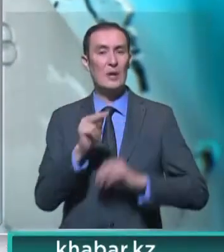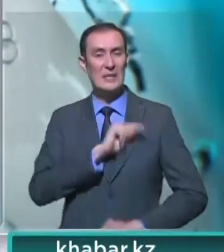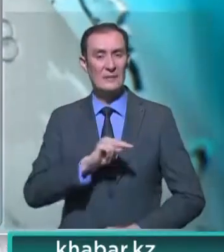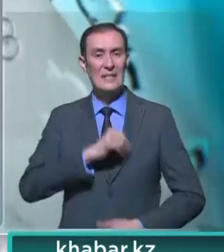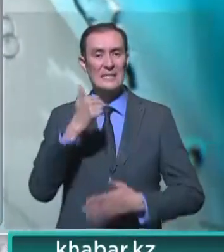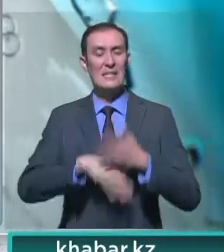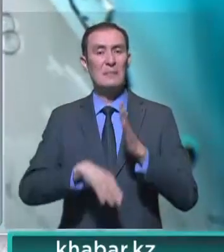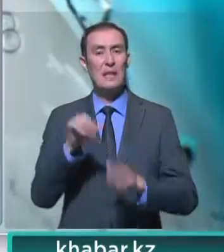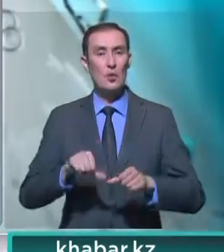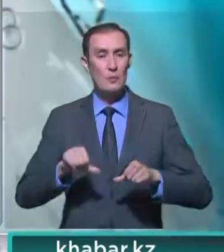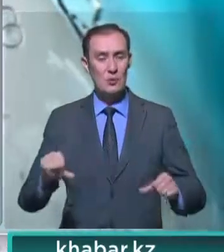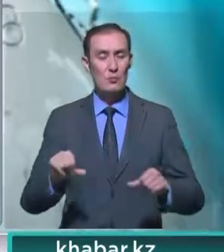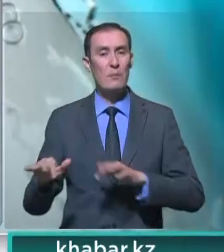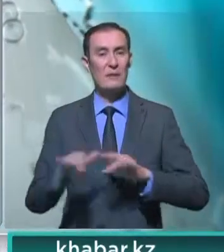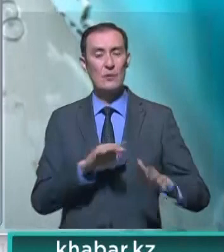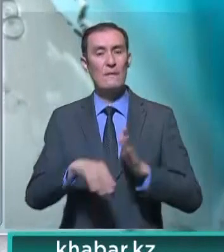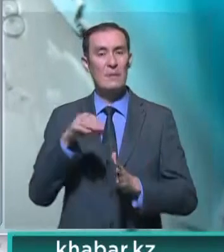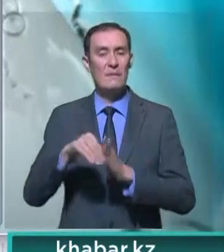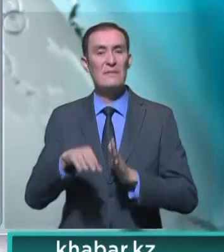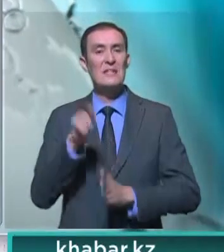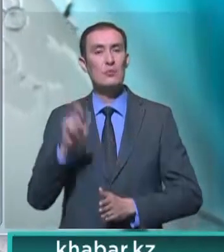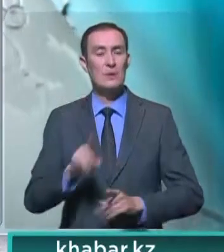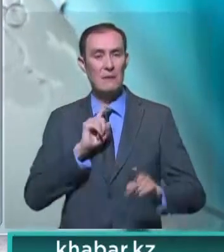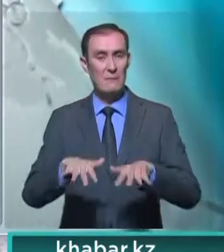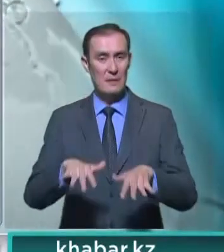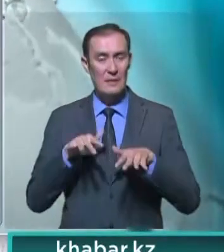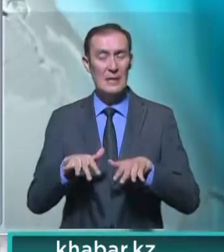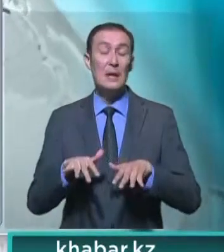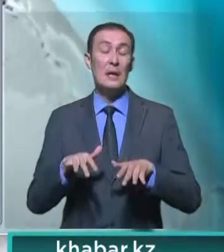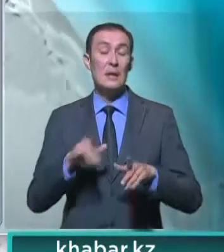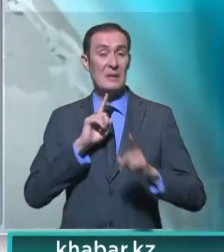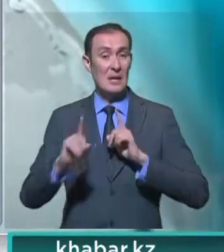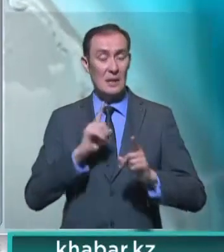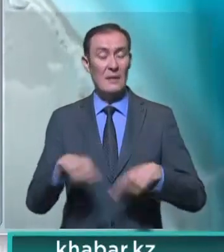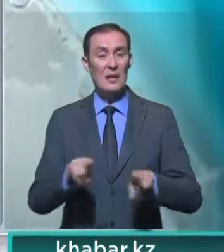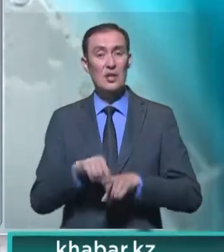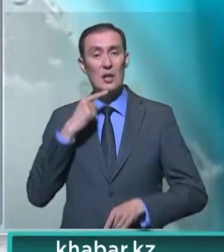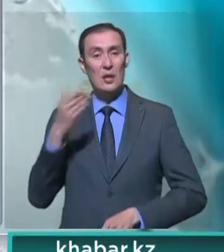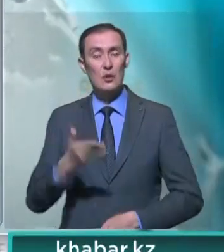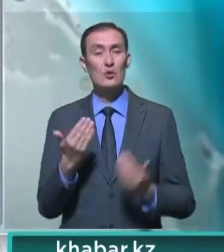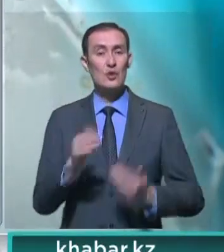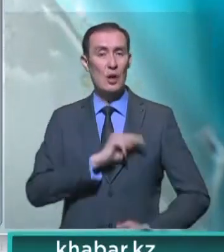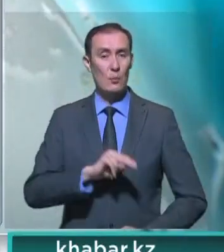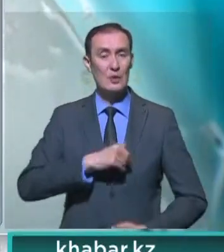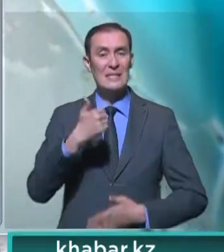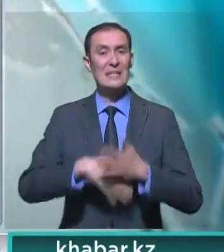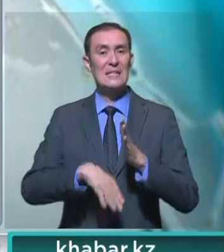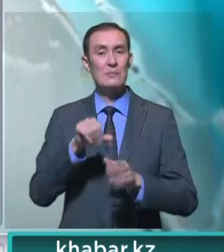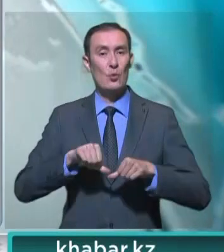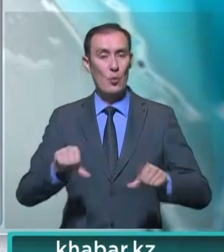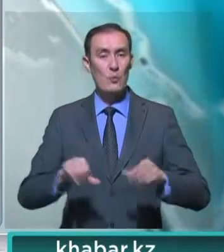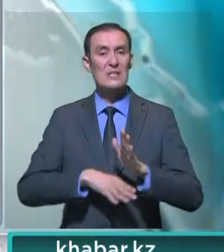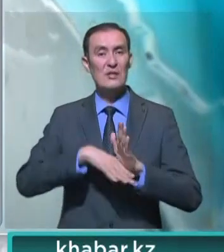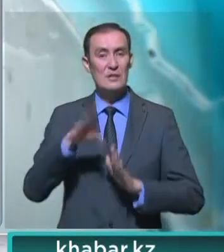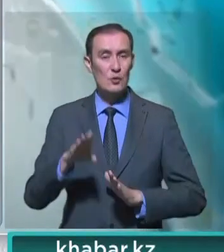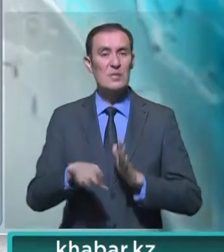Центральной избирательной комиссии по проведению выборов депутатов мажориса парламента и маслихатов а также доложила о текущей работе центризбиркома по